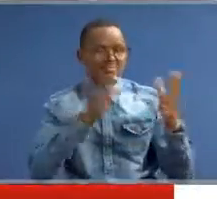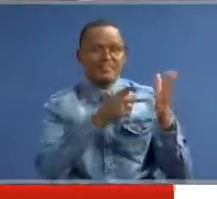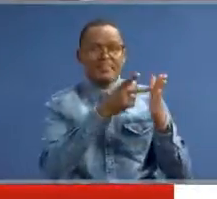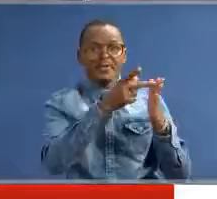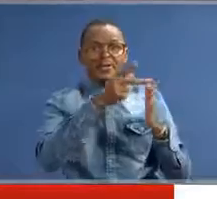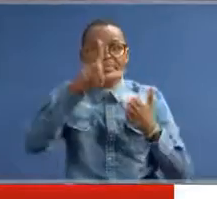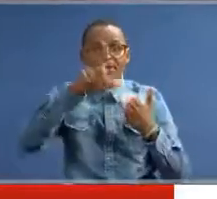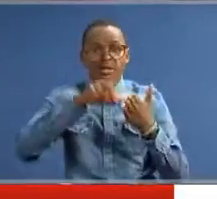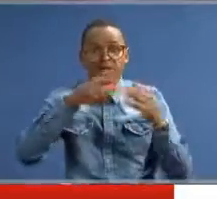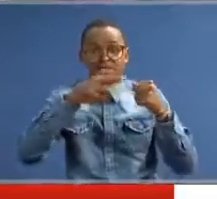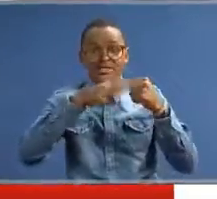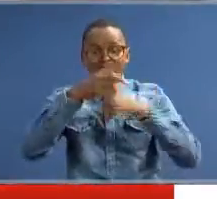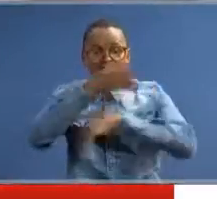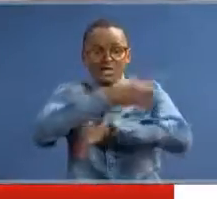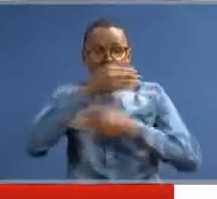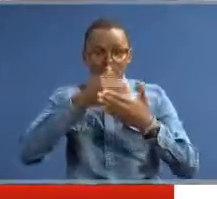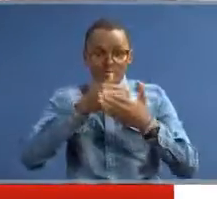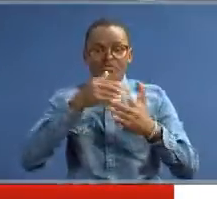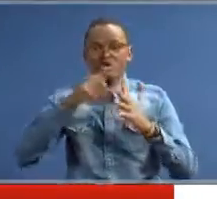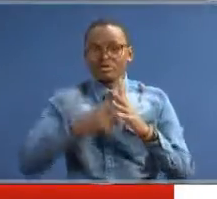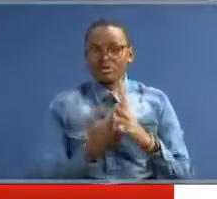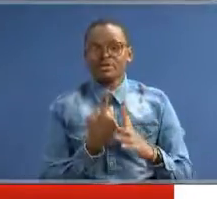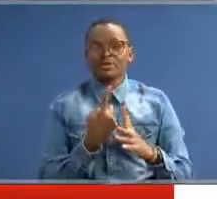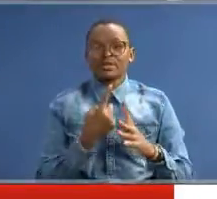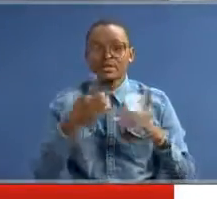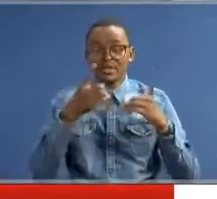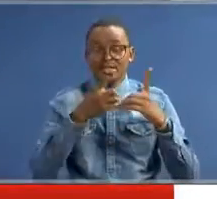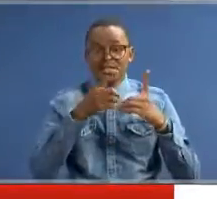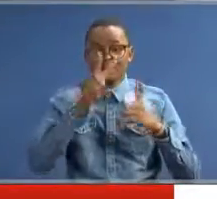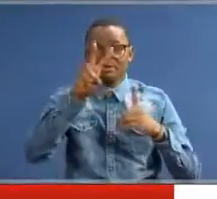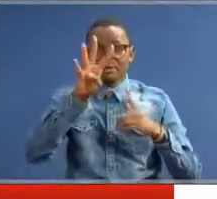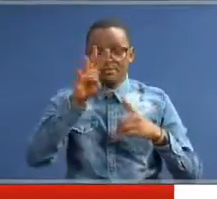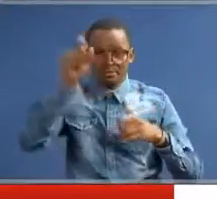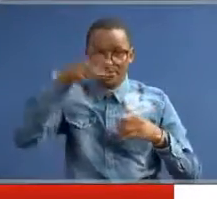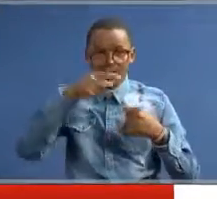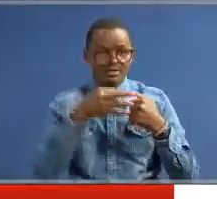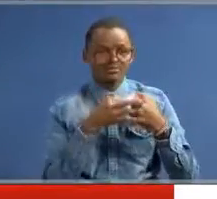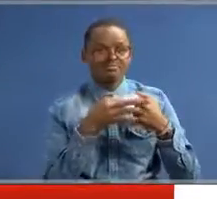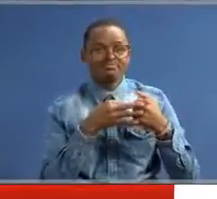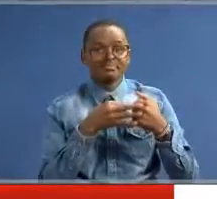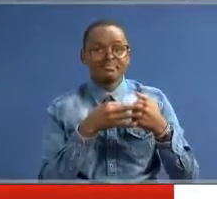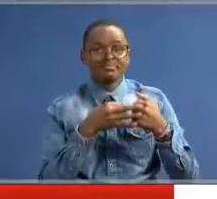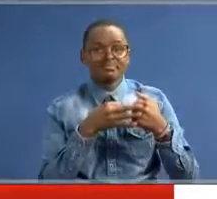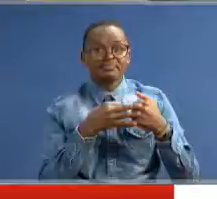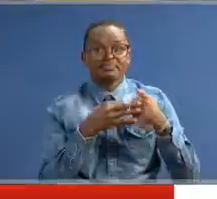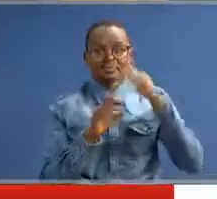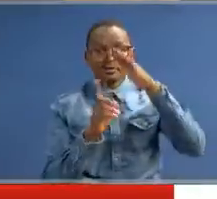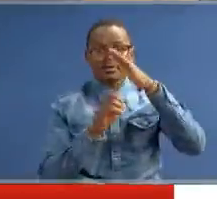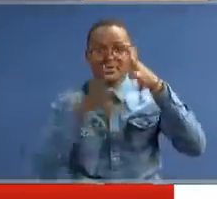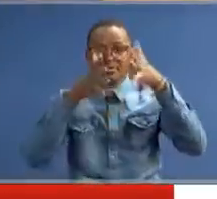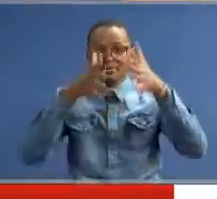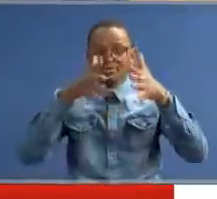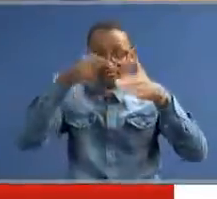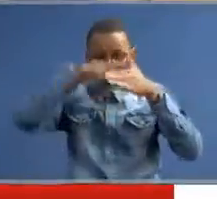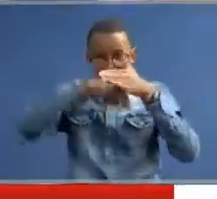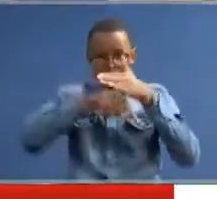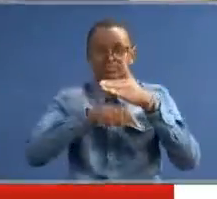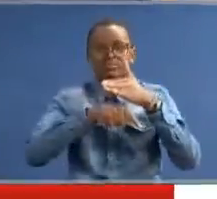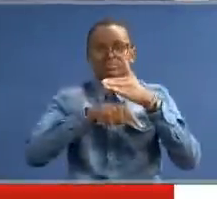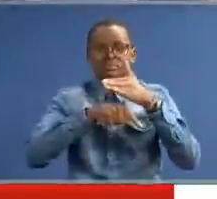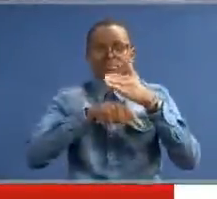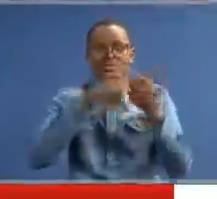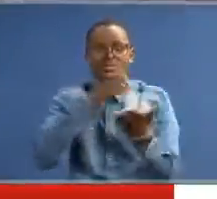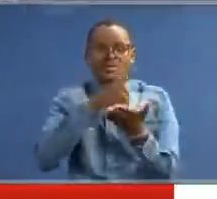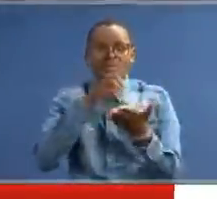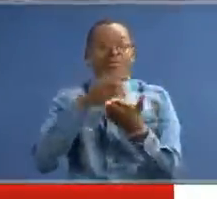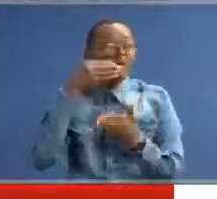yao ya siku 7 kabla ya zoezi kamili kuanza tarehe 24 mwezi Agosti. Hata hivyo, waziri wa masuala ya ndani na usalama